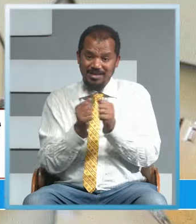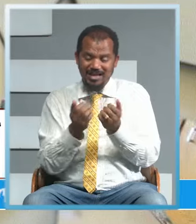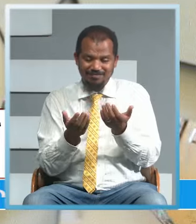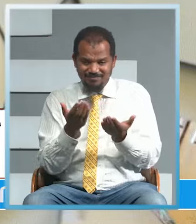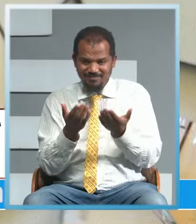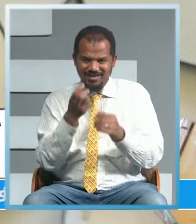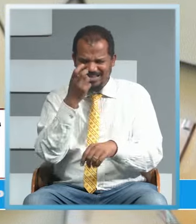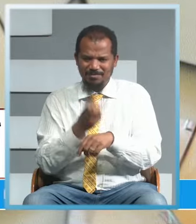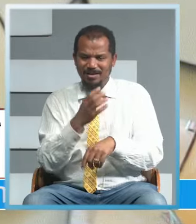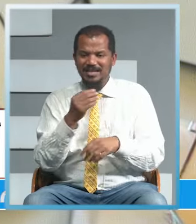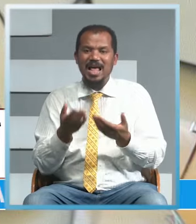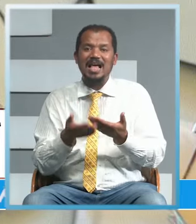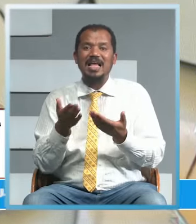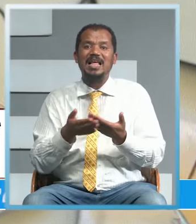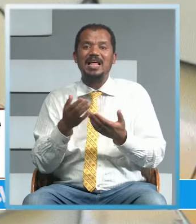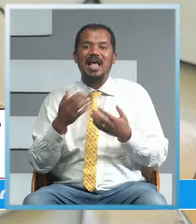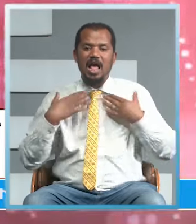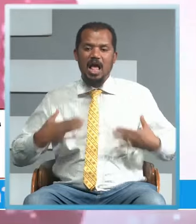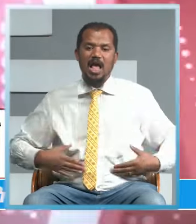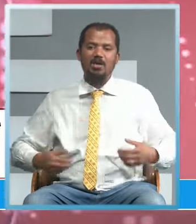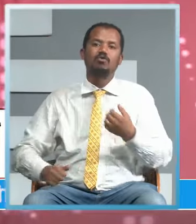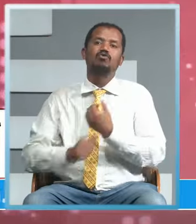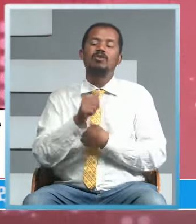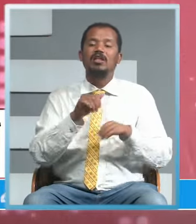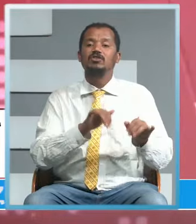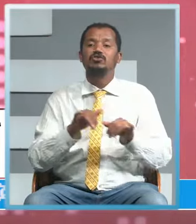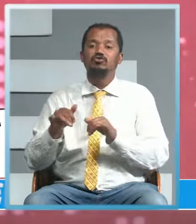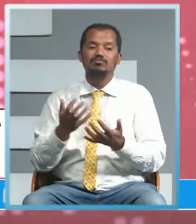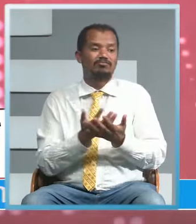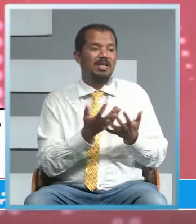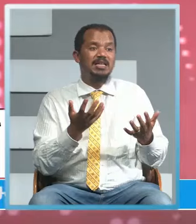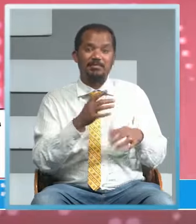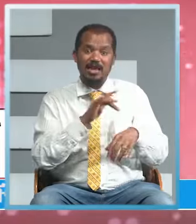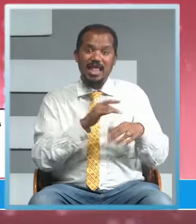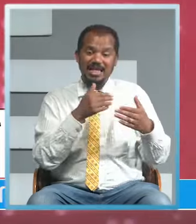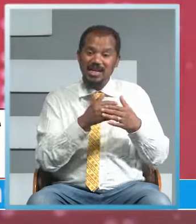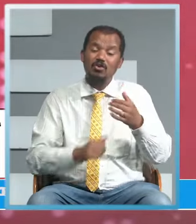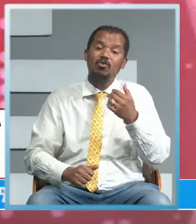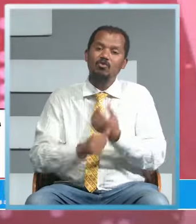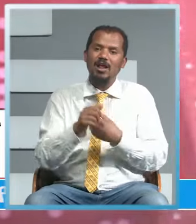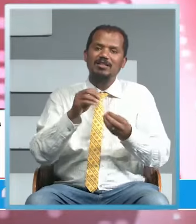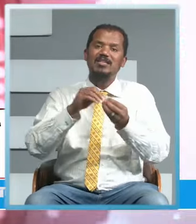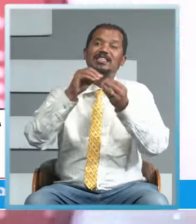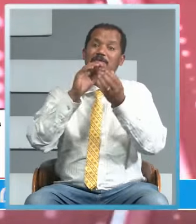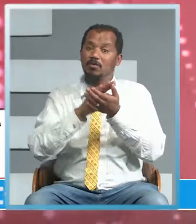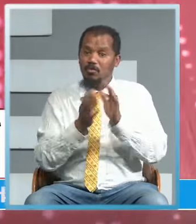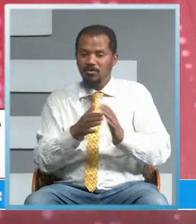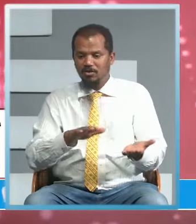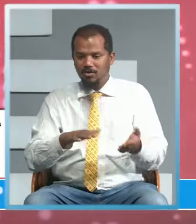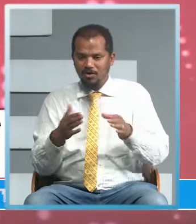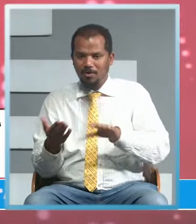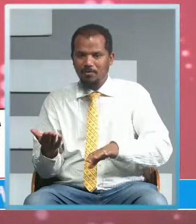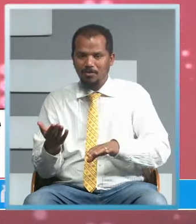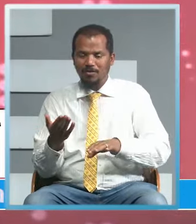ዓመት ጋር ሲነጻጸር ከባድና ቀላል የአካል ጉዳት እንዲሁም በንብረት ላይ የደረሰው ጉዳት እየጨመረ